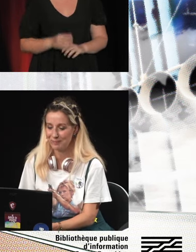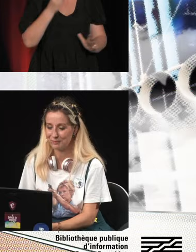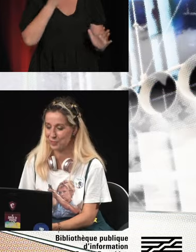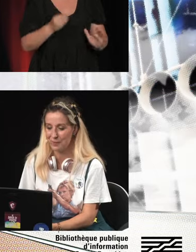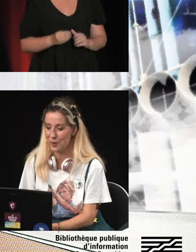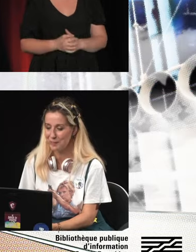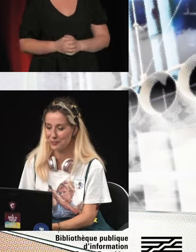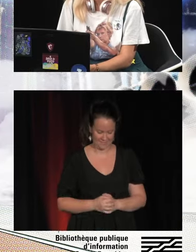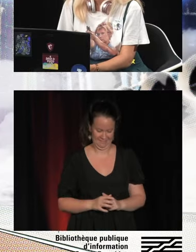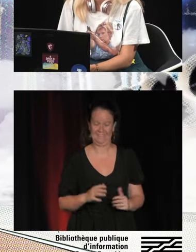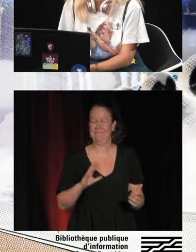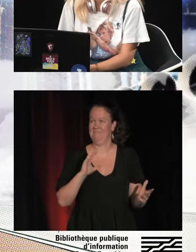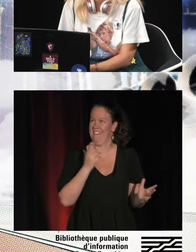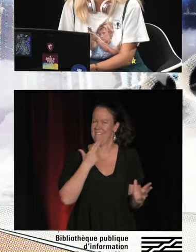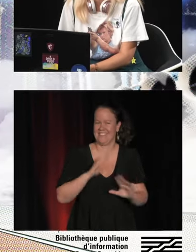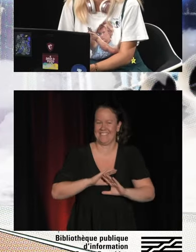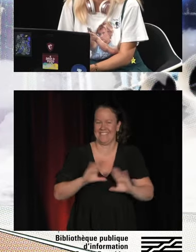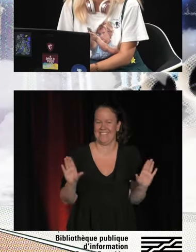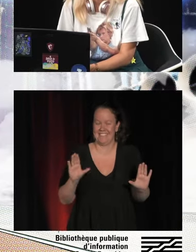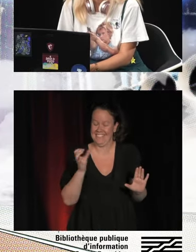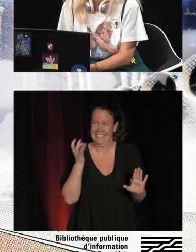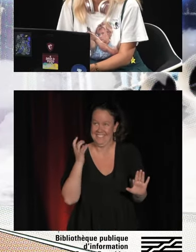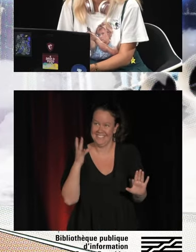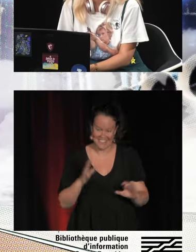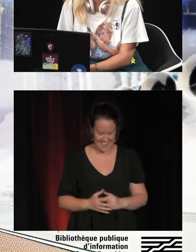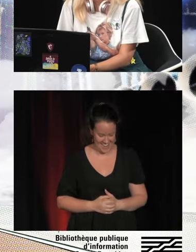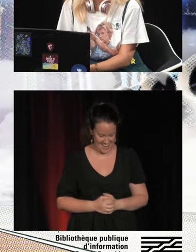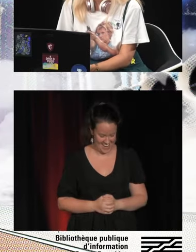Impeccable. Vraiment, tout se passe comme prévu.